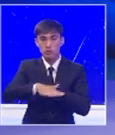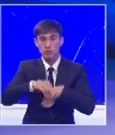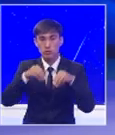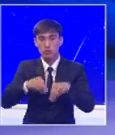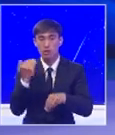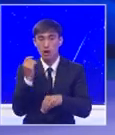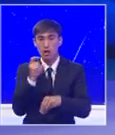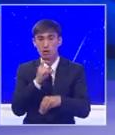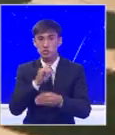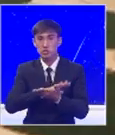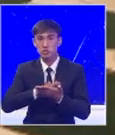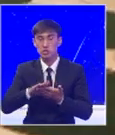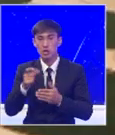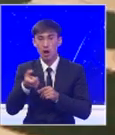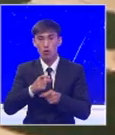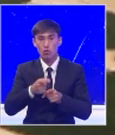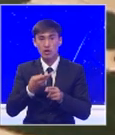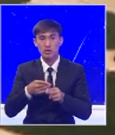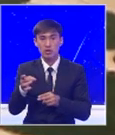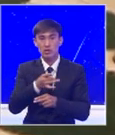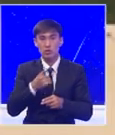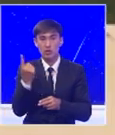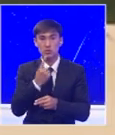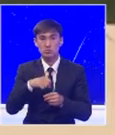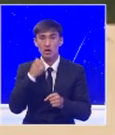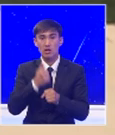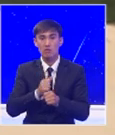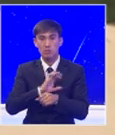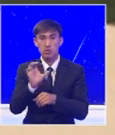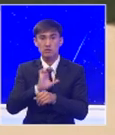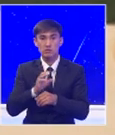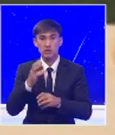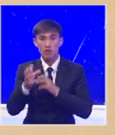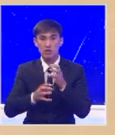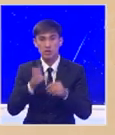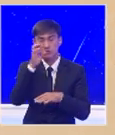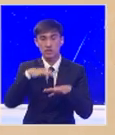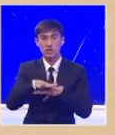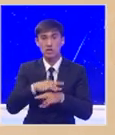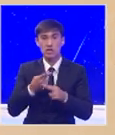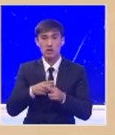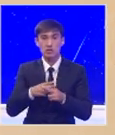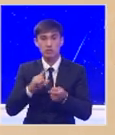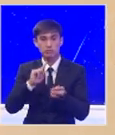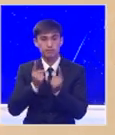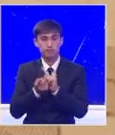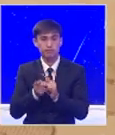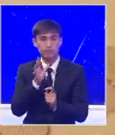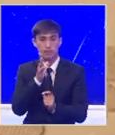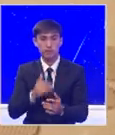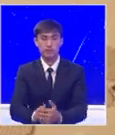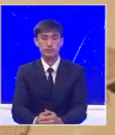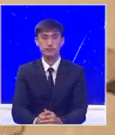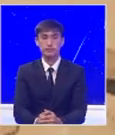экологически чистый картофель. Для этого региона, который стал одним из основных производителей овощей в стране, это стало переломным моментом.